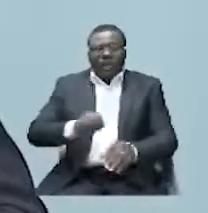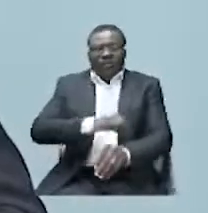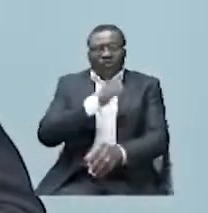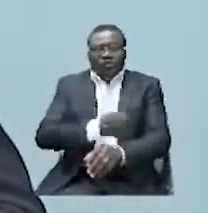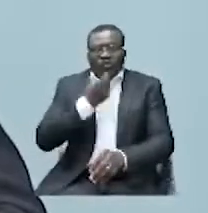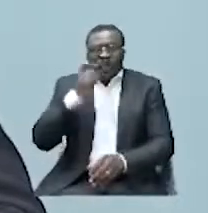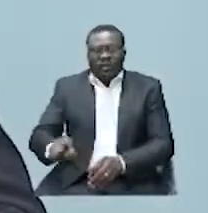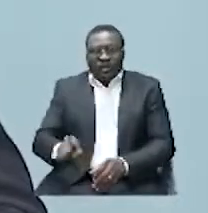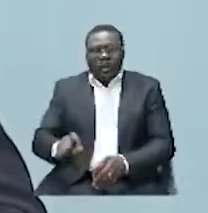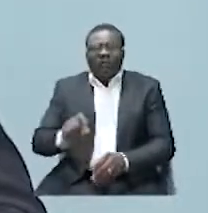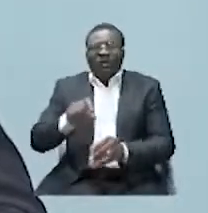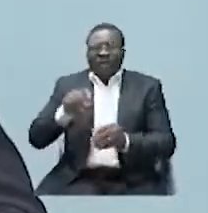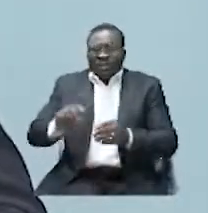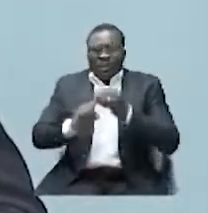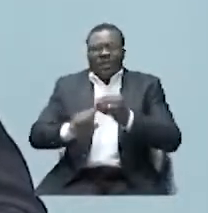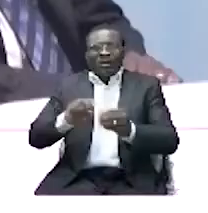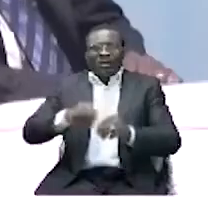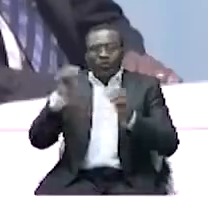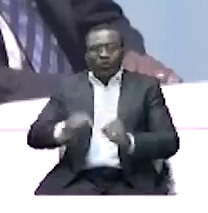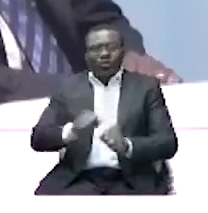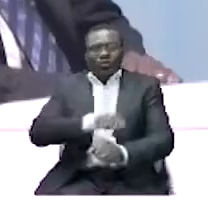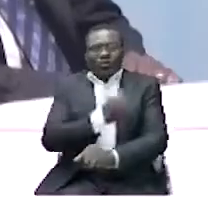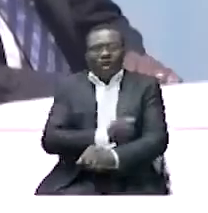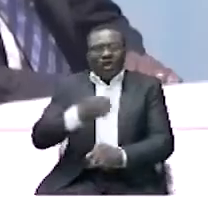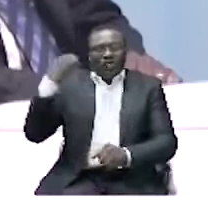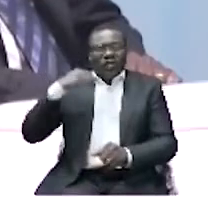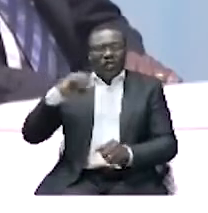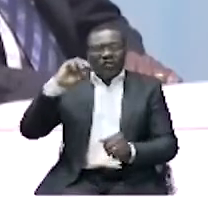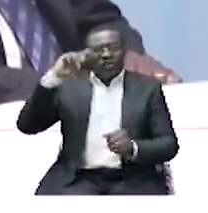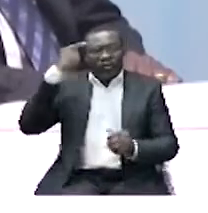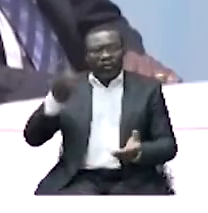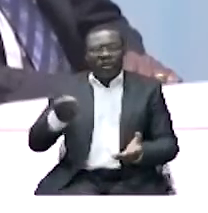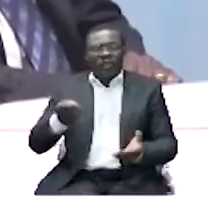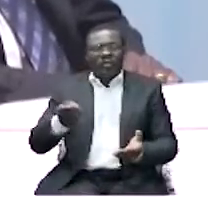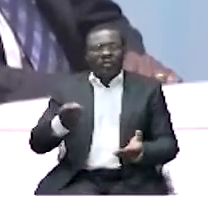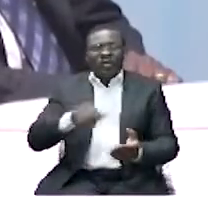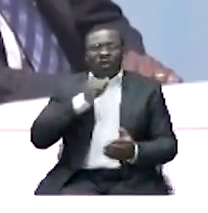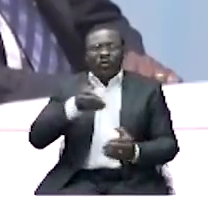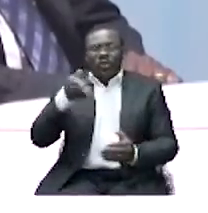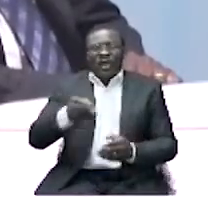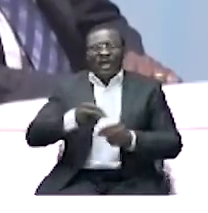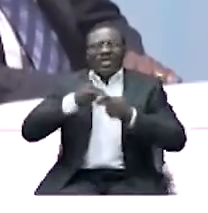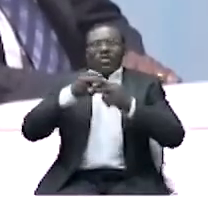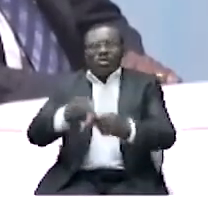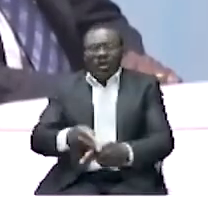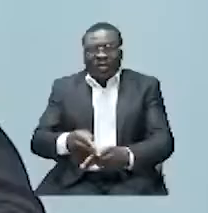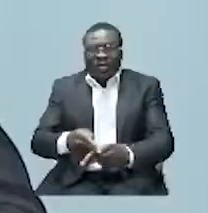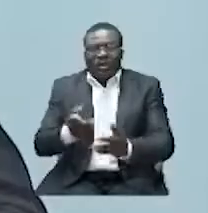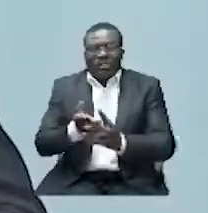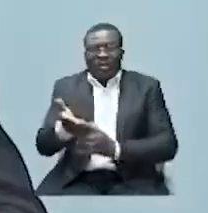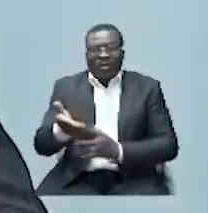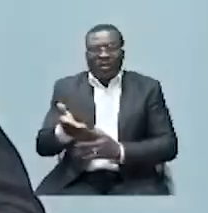exécutif, notamment du pouvoir du chef de l'État. On ne peut pas être une institution de contre-pouvoir et être nommé